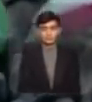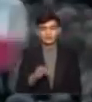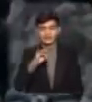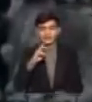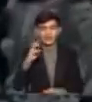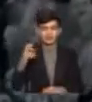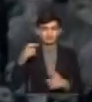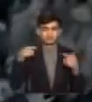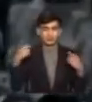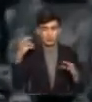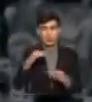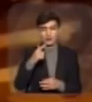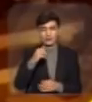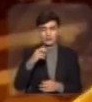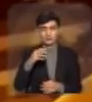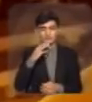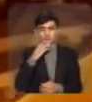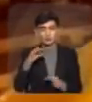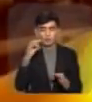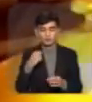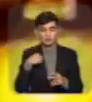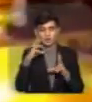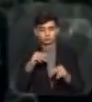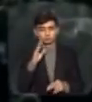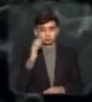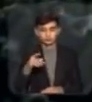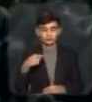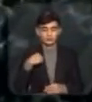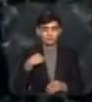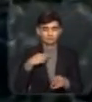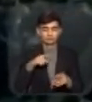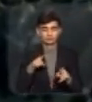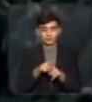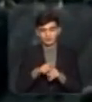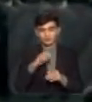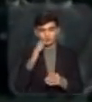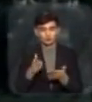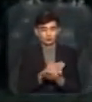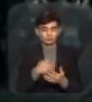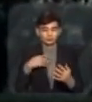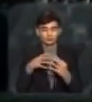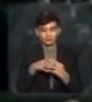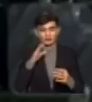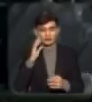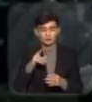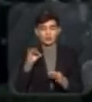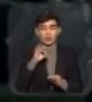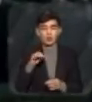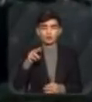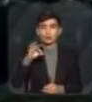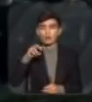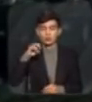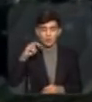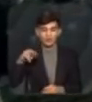Иран генералдың өлімі үшін Ақштан кек алуға уәде берген, өйткені генералды Дональд Трамптың тікелей тапсырмасымен өлтірген.